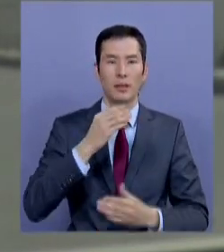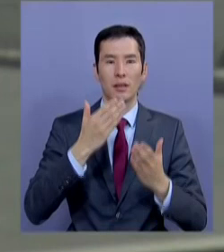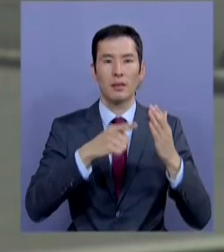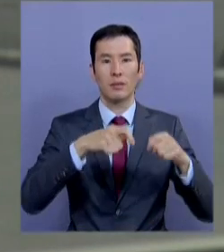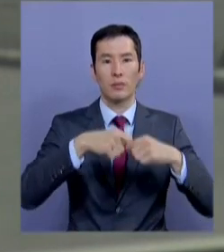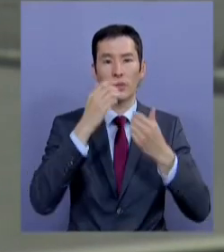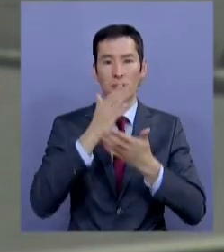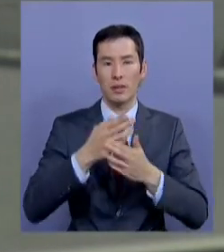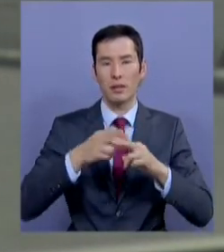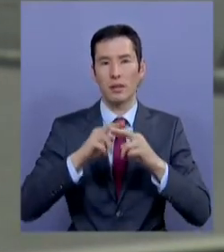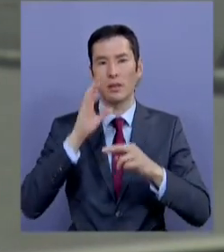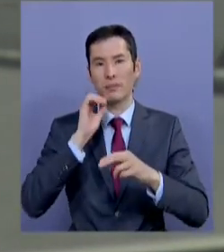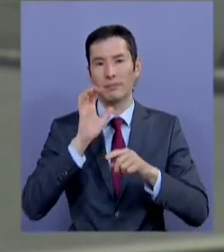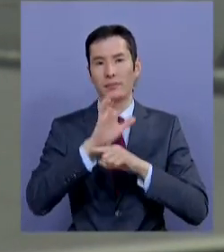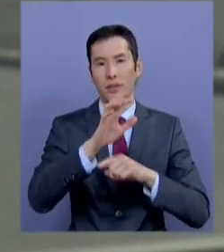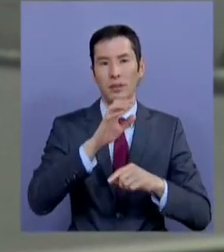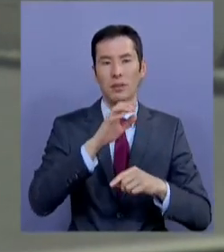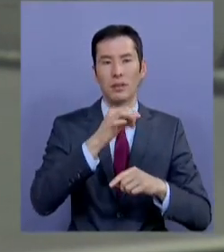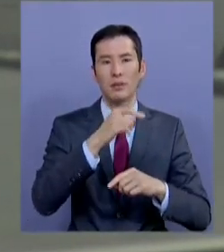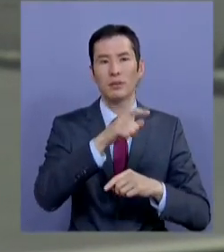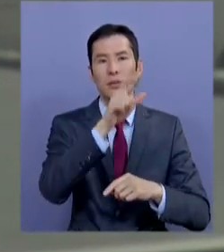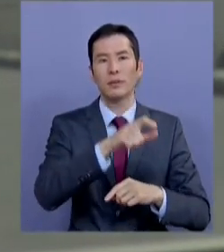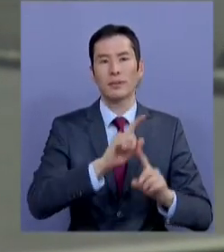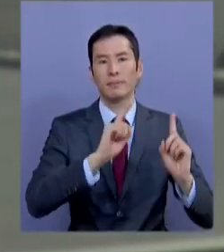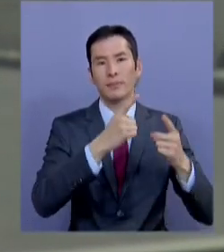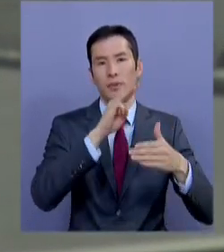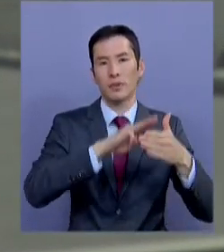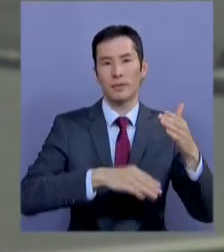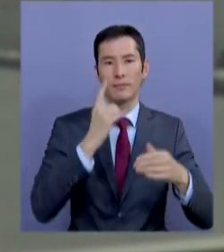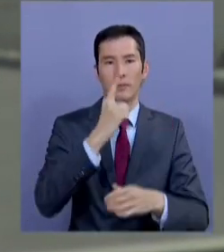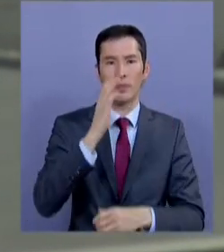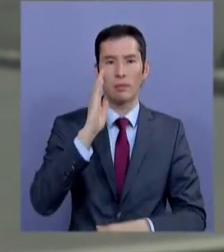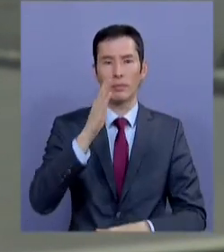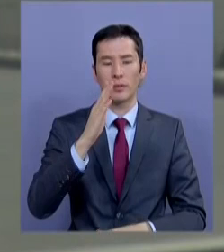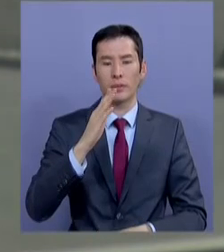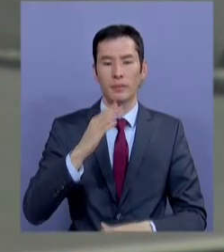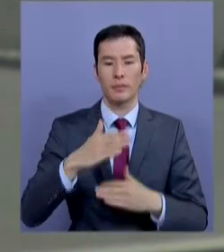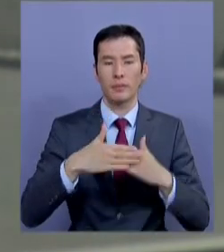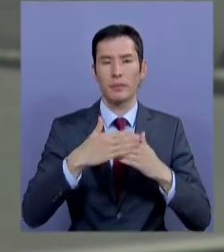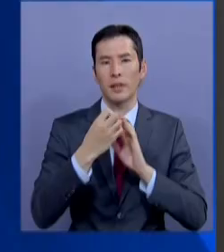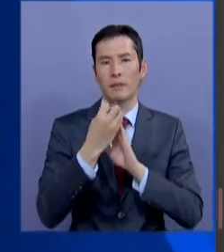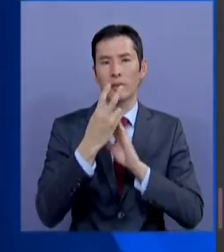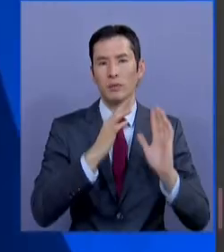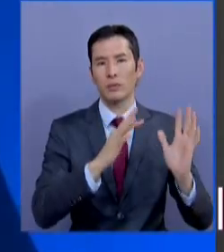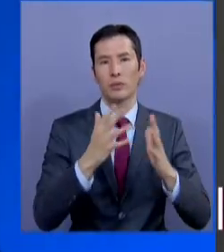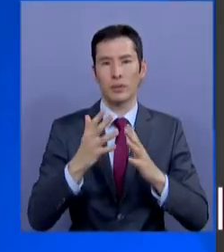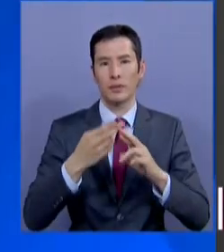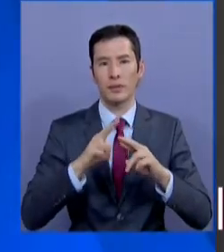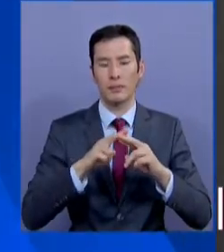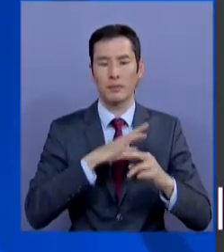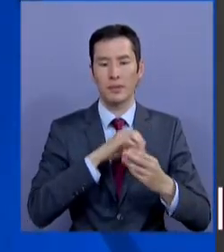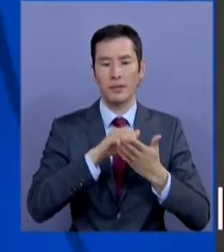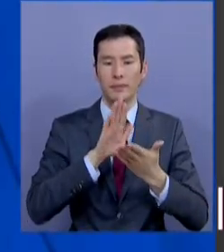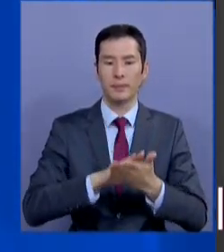қылмыстық жайтырға қатысы бар көліктердің нөмірі екенін де біле алады. Камералар арқылы жалған нөмірмен жүрген 12 оқиғаны анықтадық. Орын алған даулы